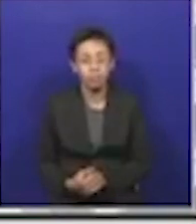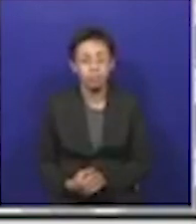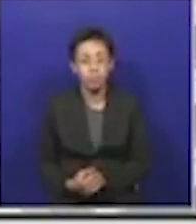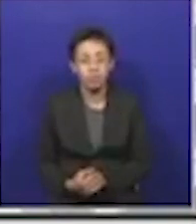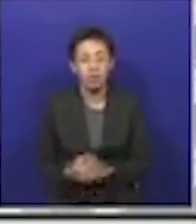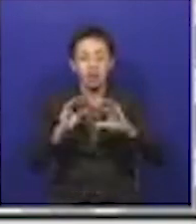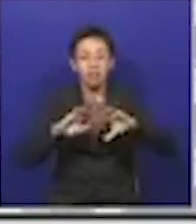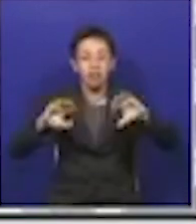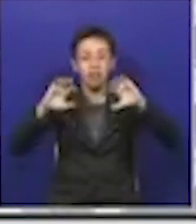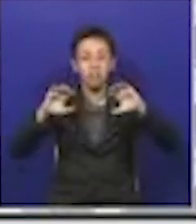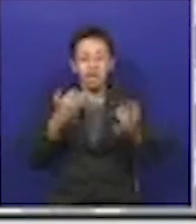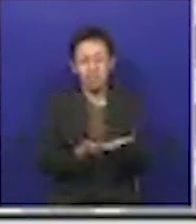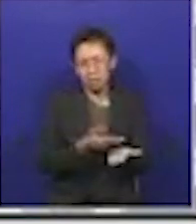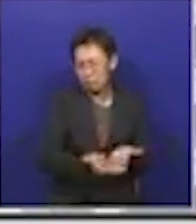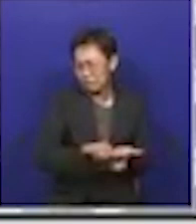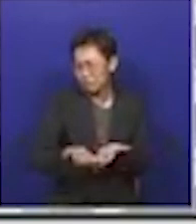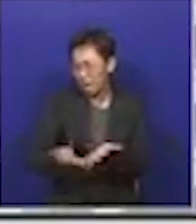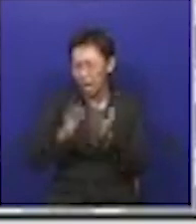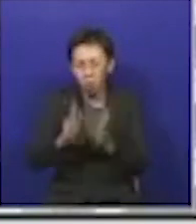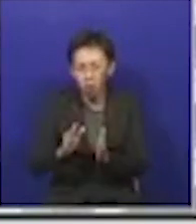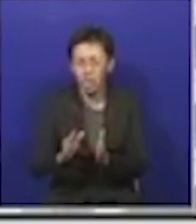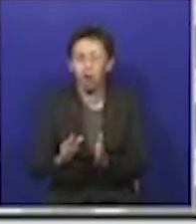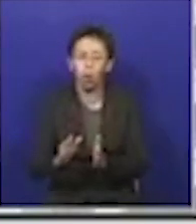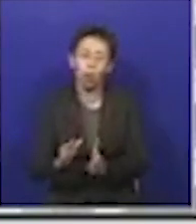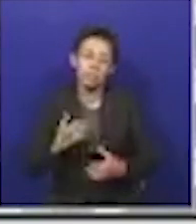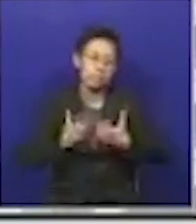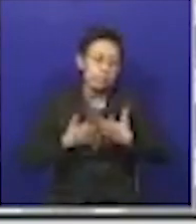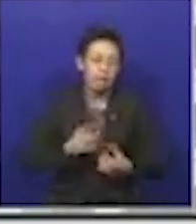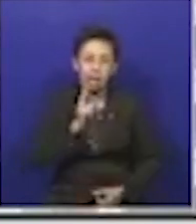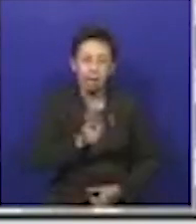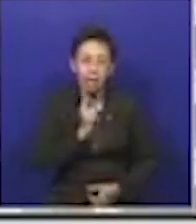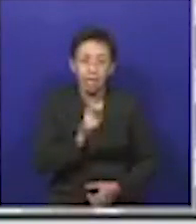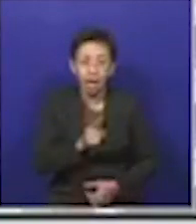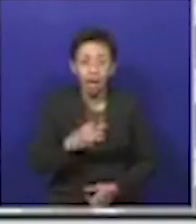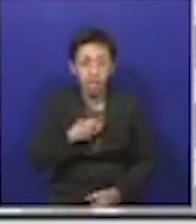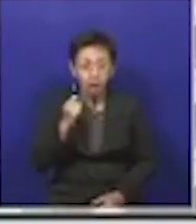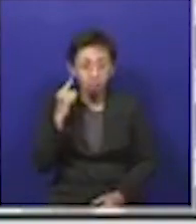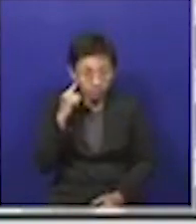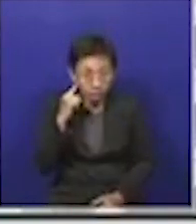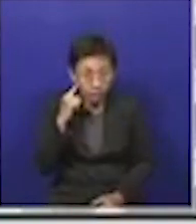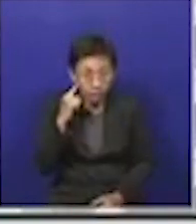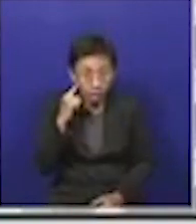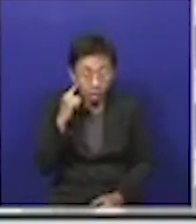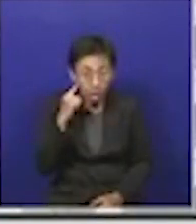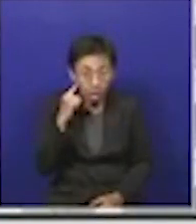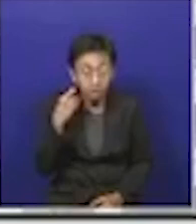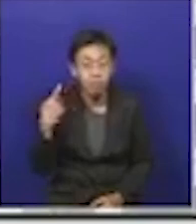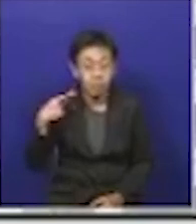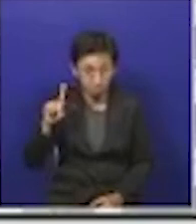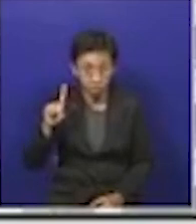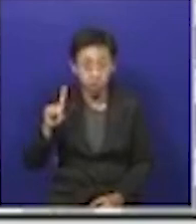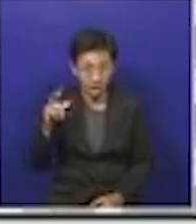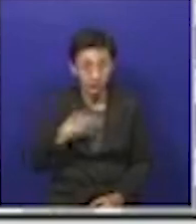เป็นรัฐบาลเดียวที่แจกเงินแล้วโดนด่าท่านอยากฟังข้อมูลตรงนี้เป็นประโยชน์สักเล็กน้อย